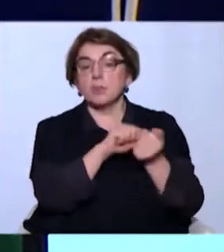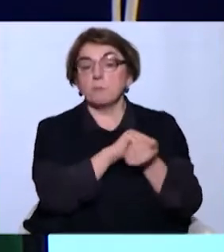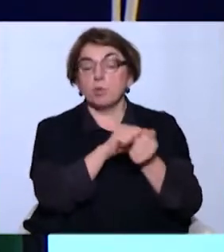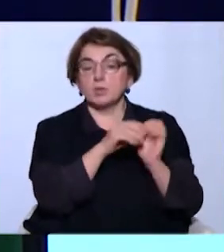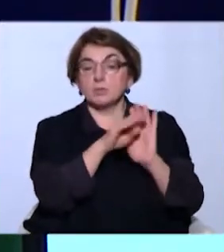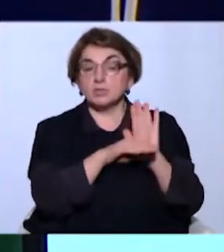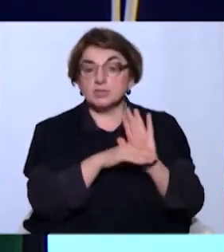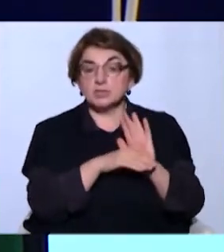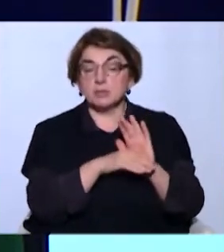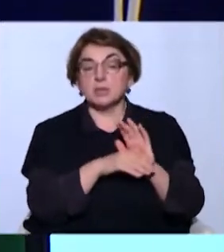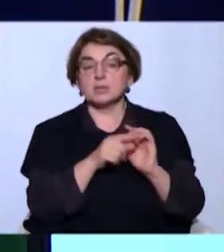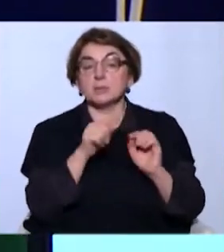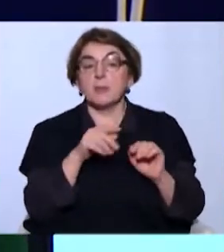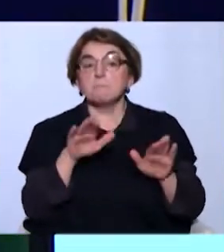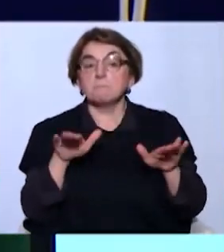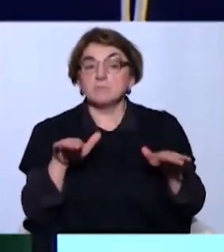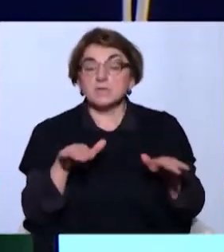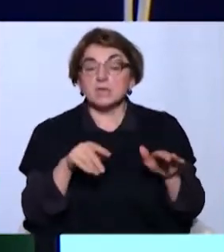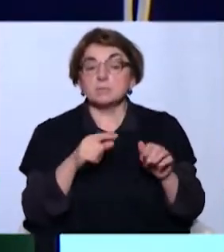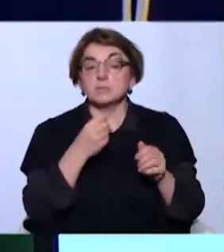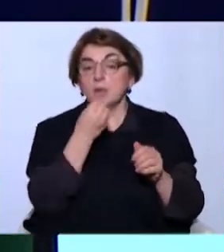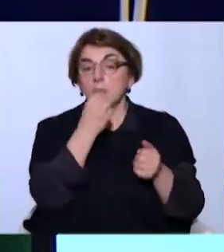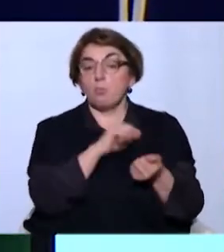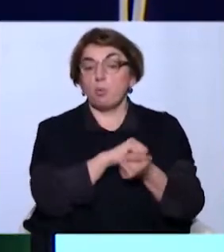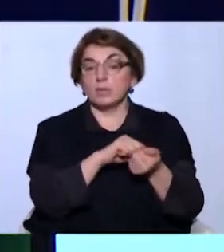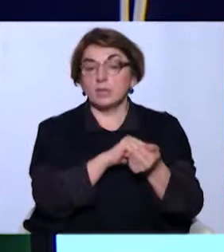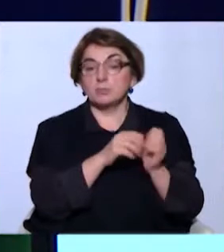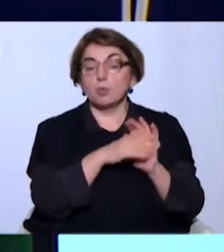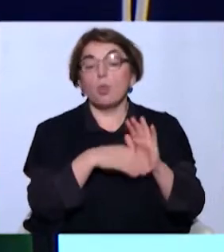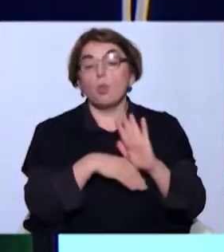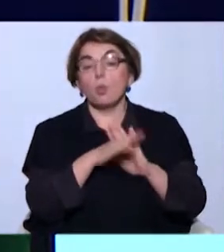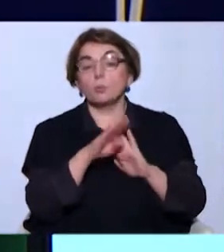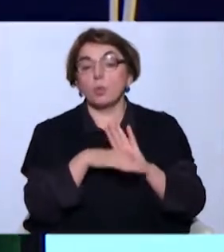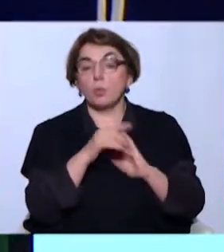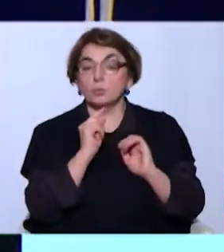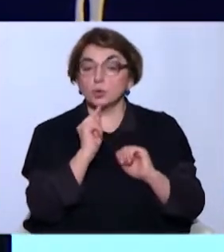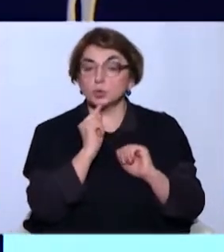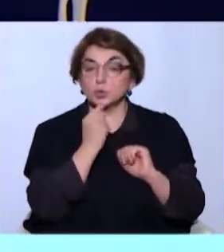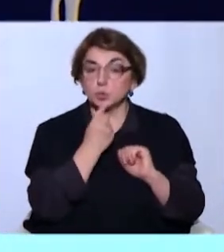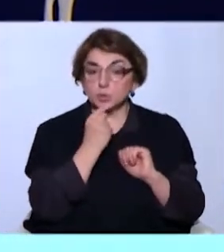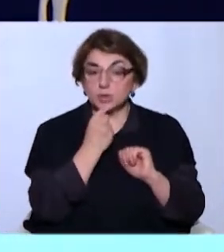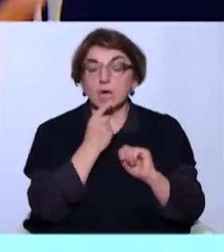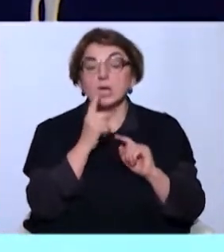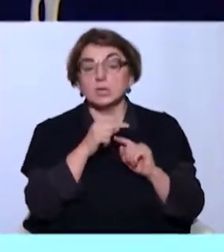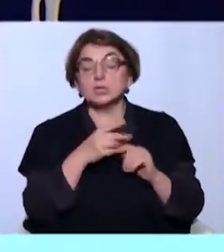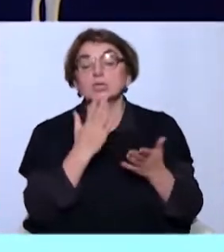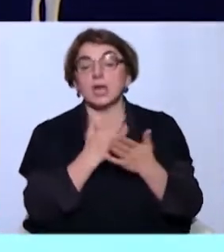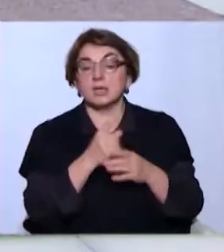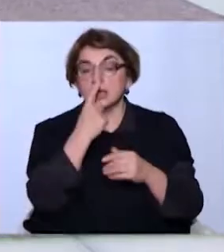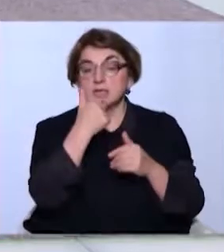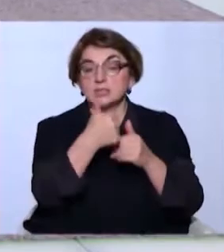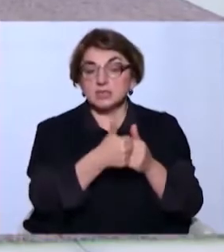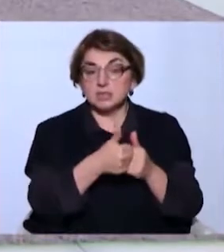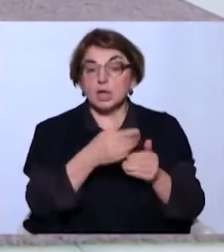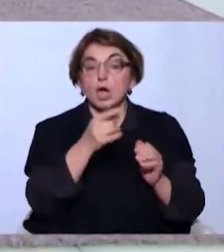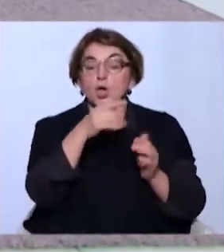შედარებით მწერების მომნელებელი სისტემა კიდევ უფრო გართულებულია. იგი შედგება წინა, შუა და უკანა